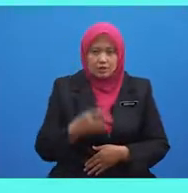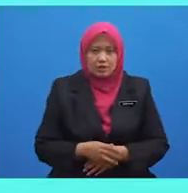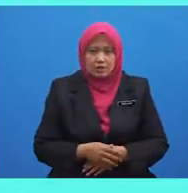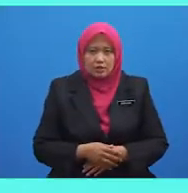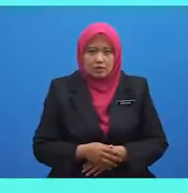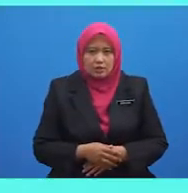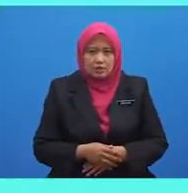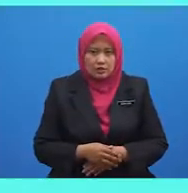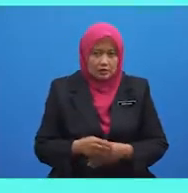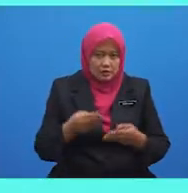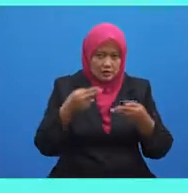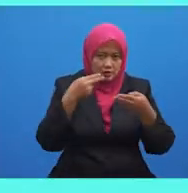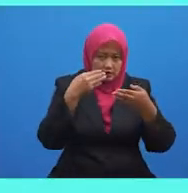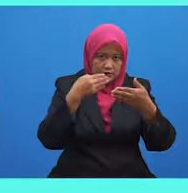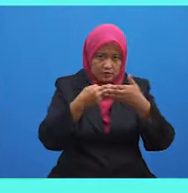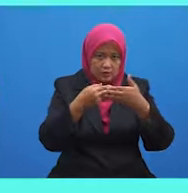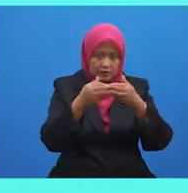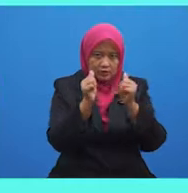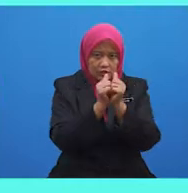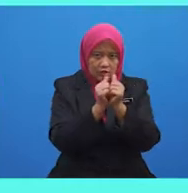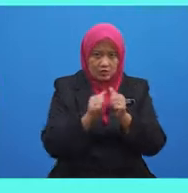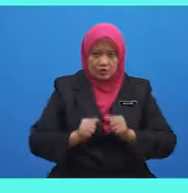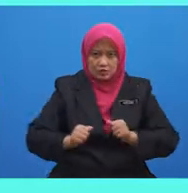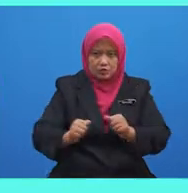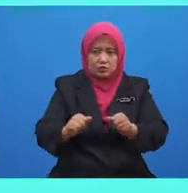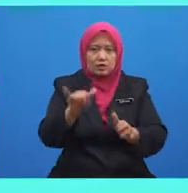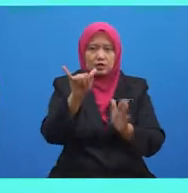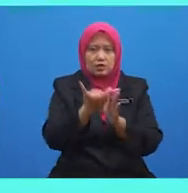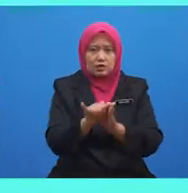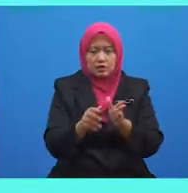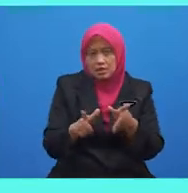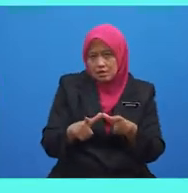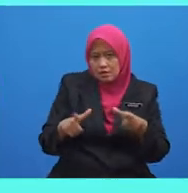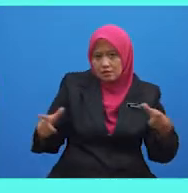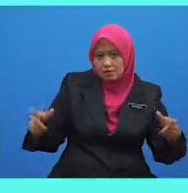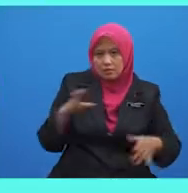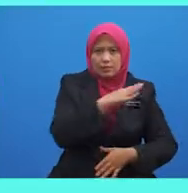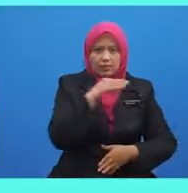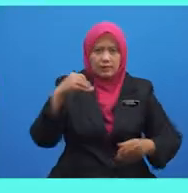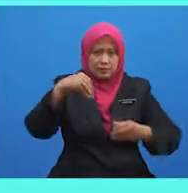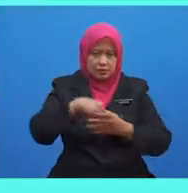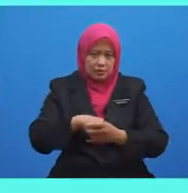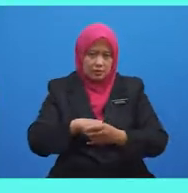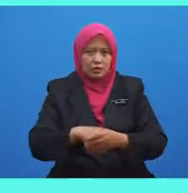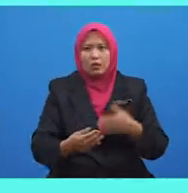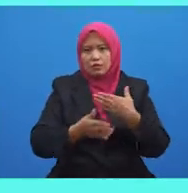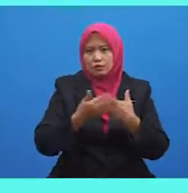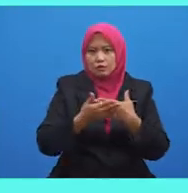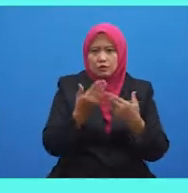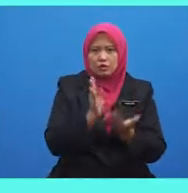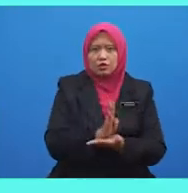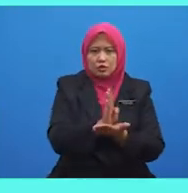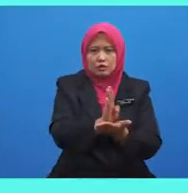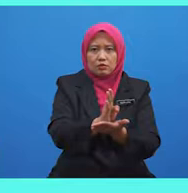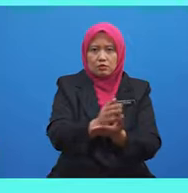yang terletak berhampiran sungai yang lebar dan dalam. Ini memudahkan kapal untuk keluar dan